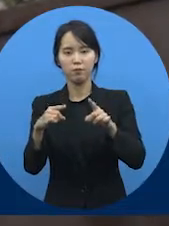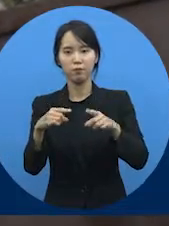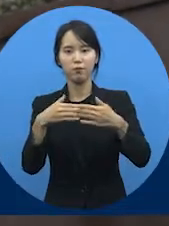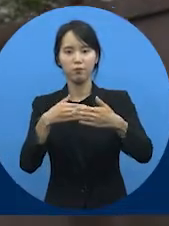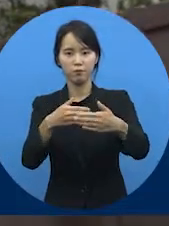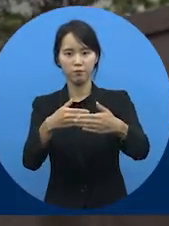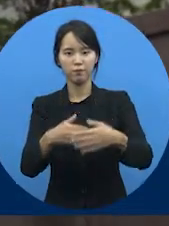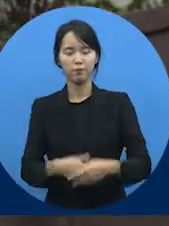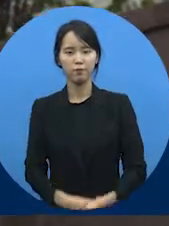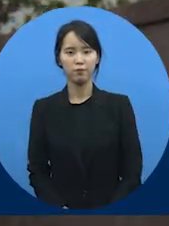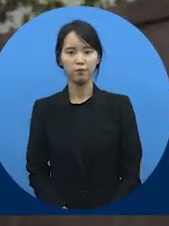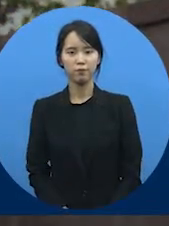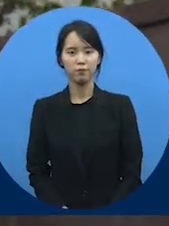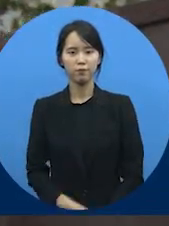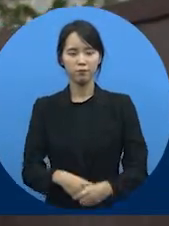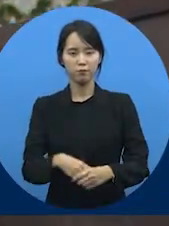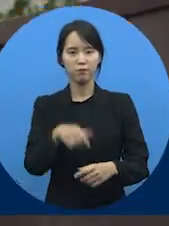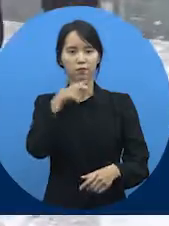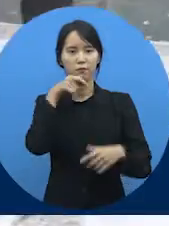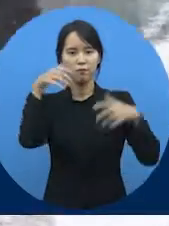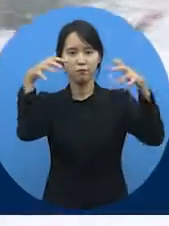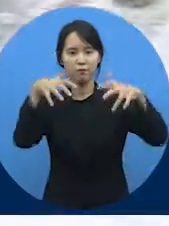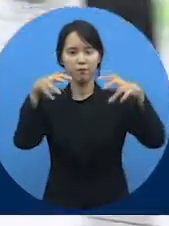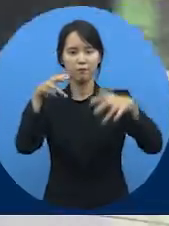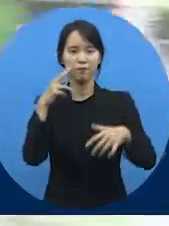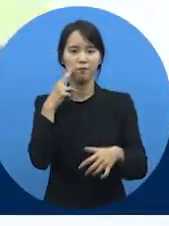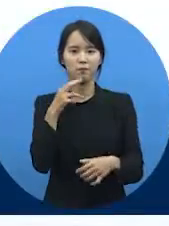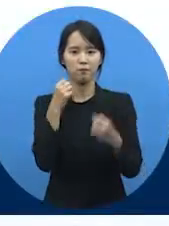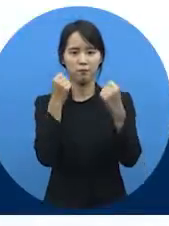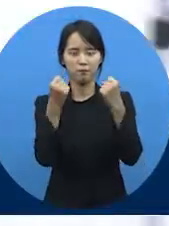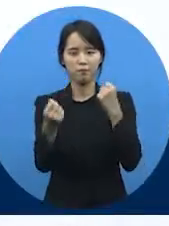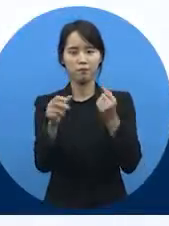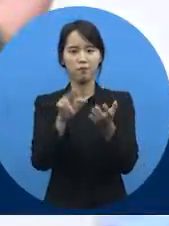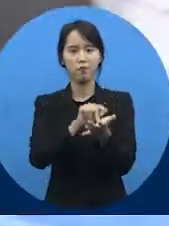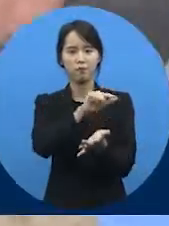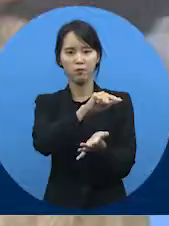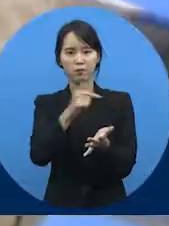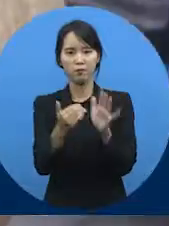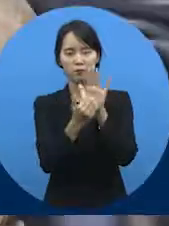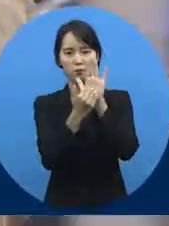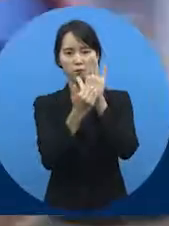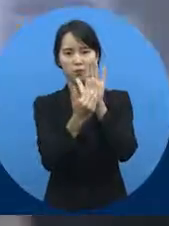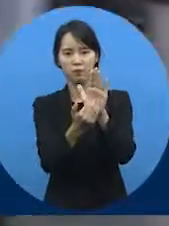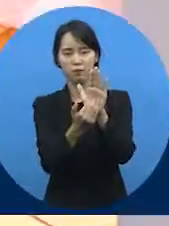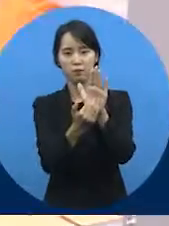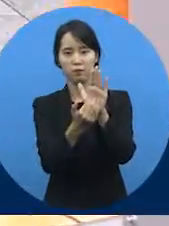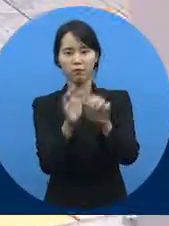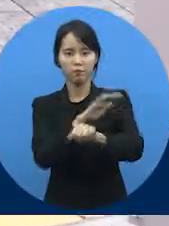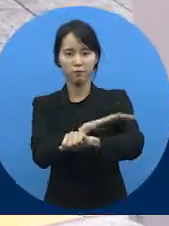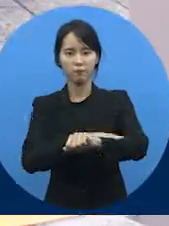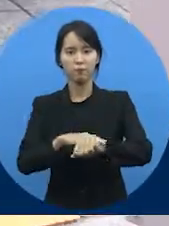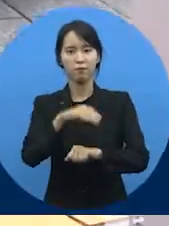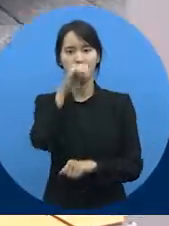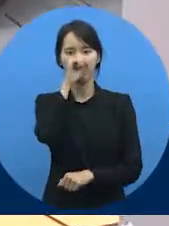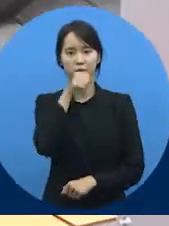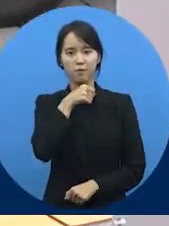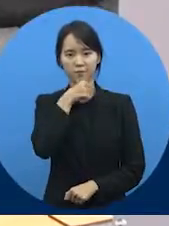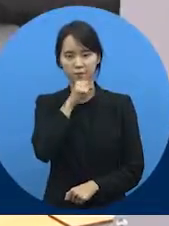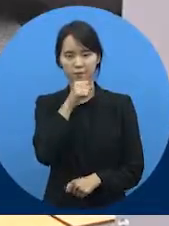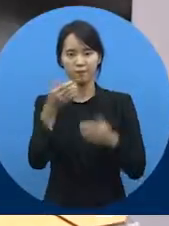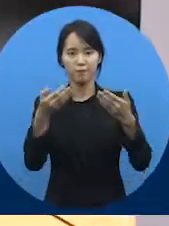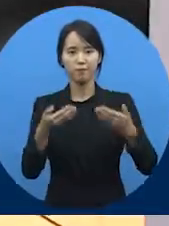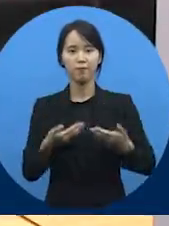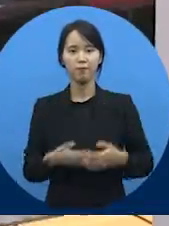훈련을 실시했습니다. 이번 훈련은 특히 폭우가 쏟아지는 가운데 복합 재난 상황별 대응을 완벽하게 수행해